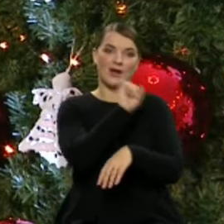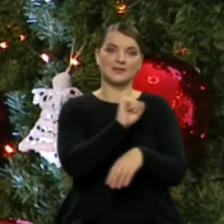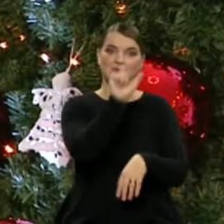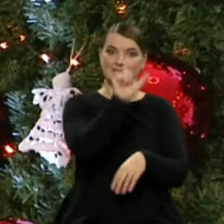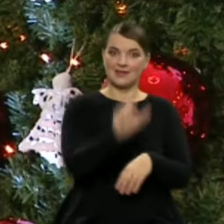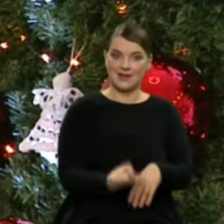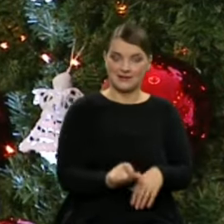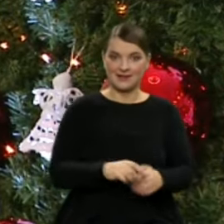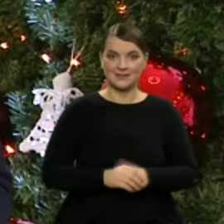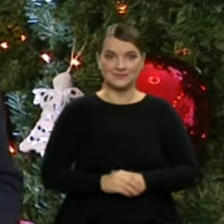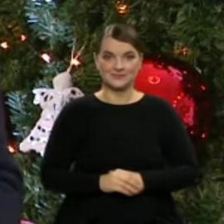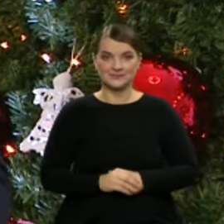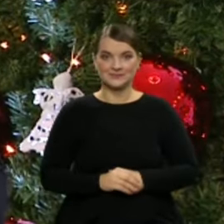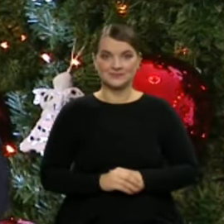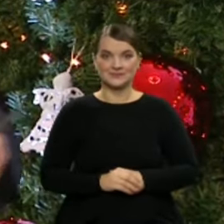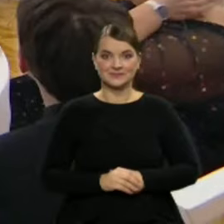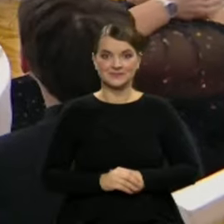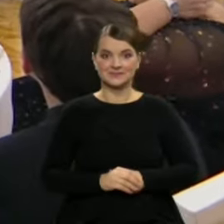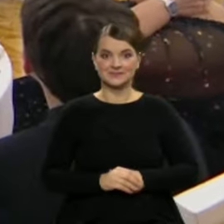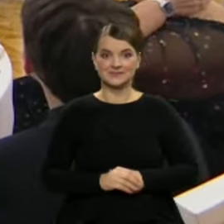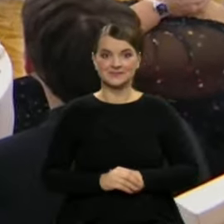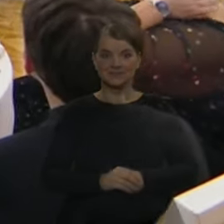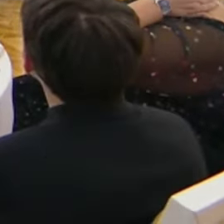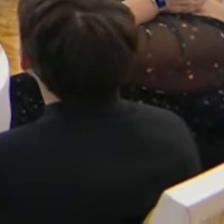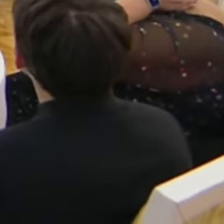Kviečiam, ponia Loreta.